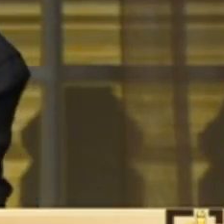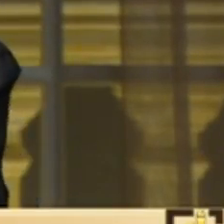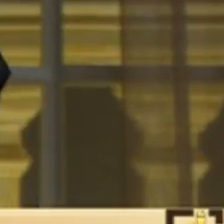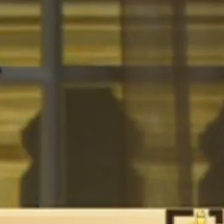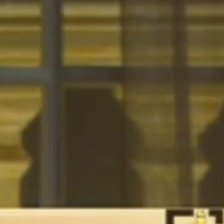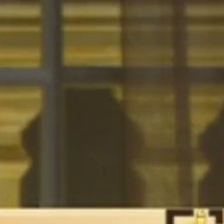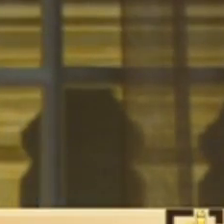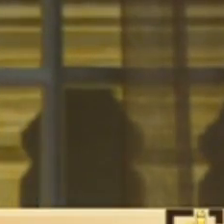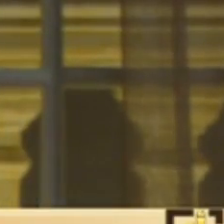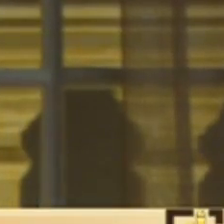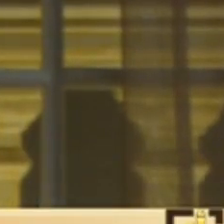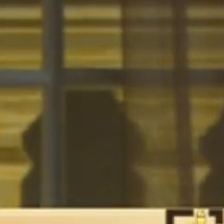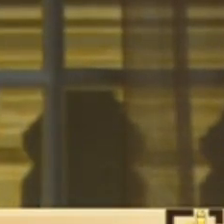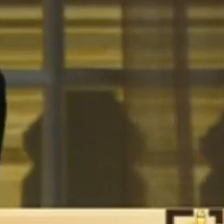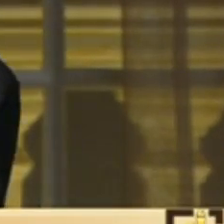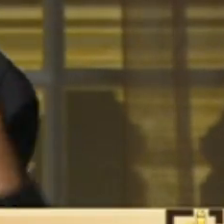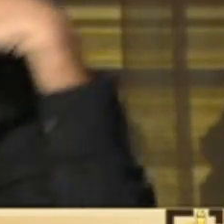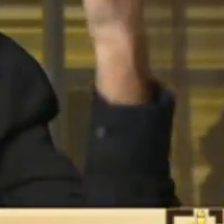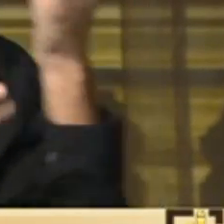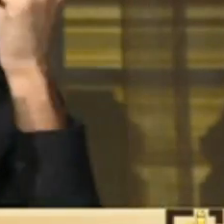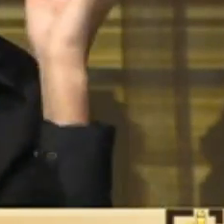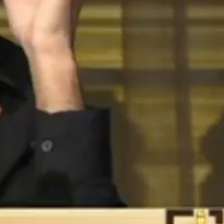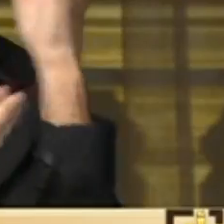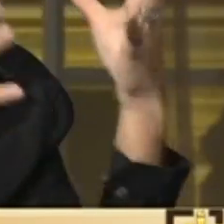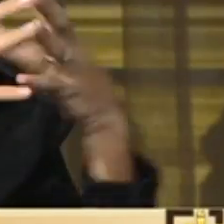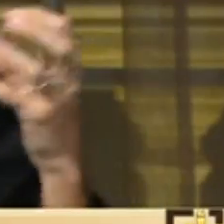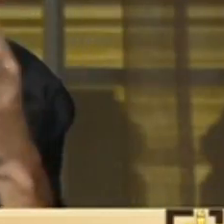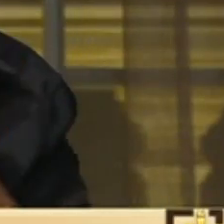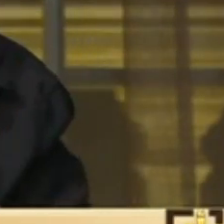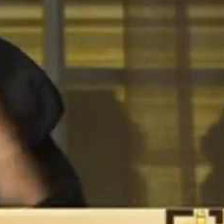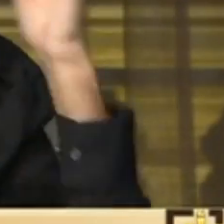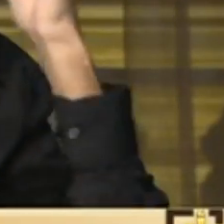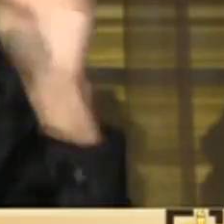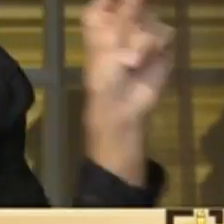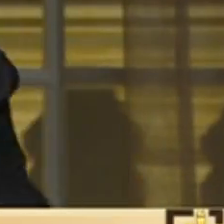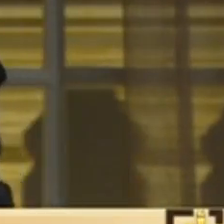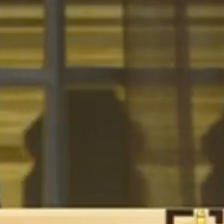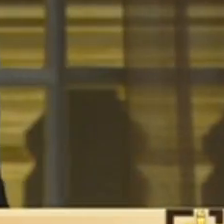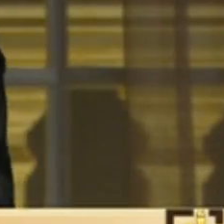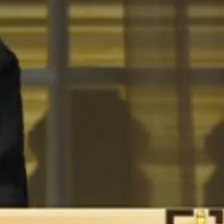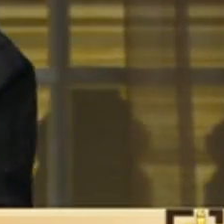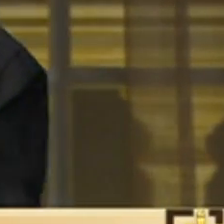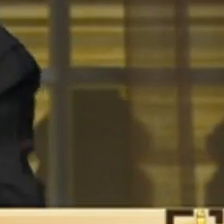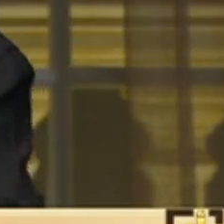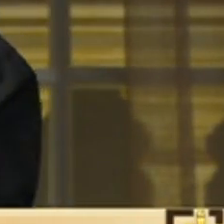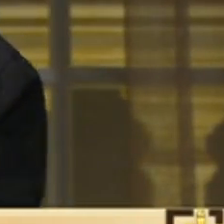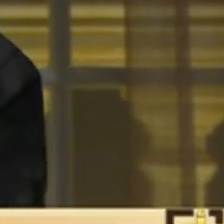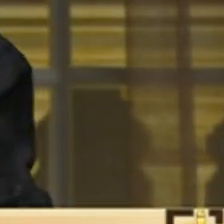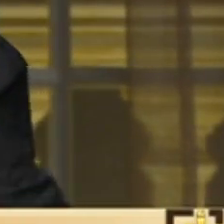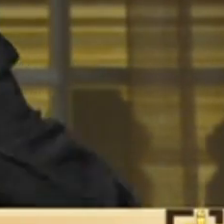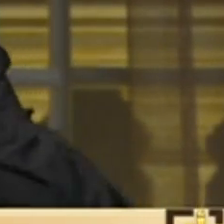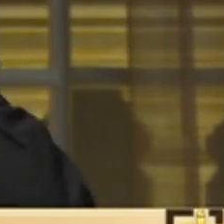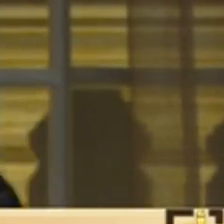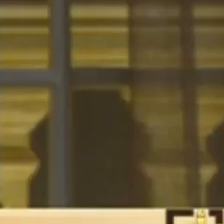ابقى انا زيهم. لا انا قلت لهم لا انا قمر انا معلمها لغه اشاره، وبعدين انا متعود على اصحابي